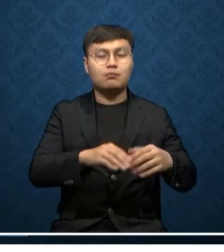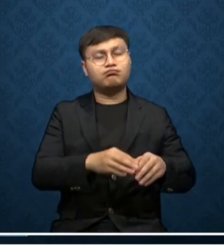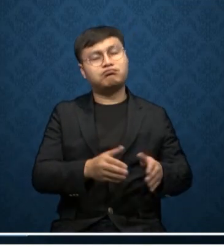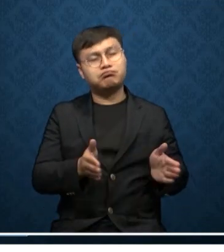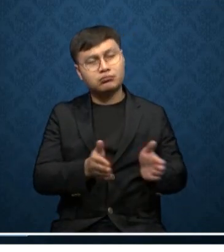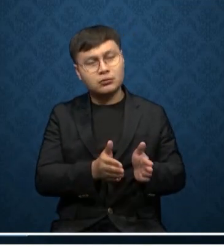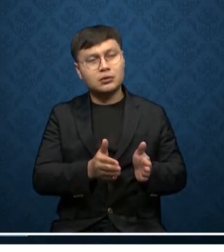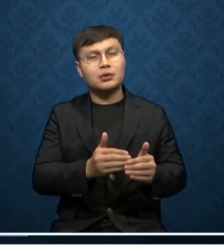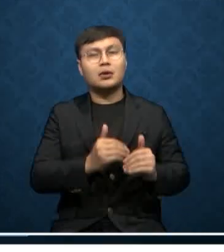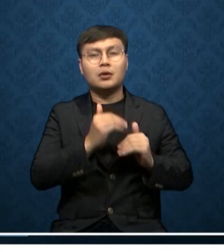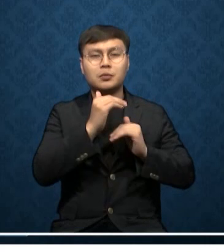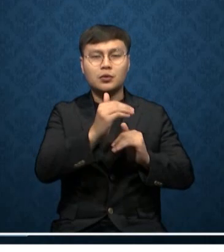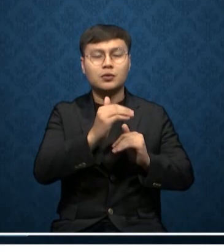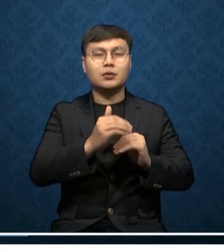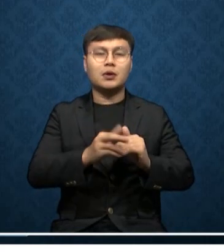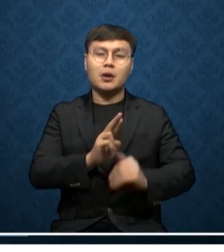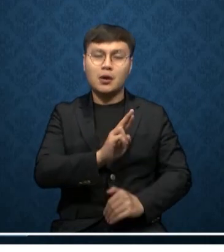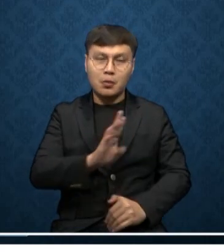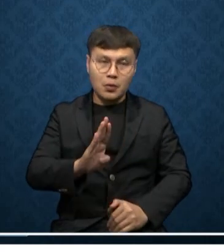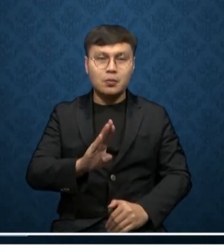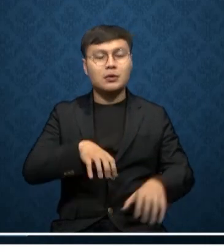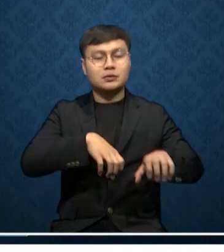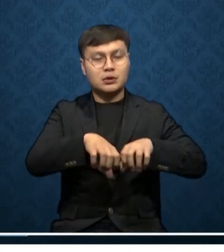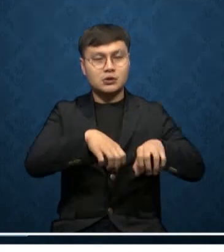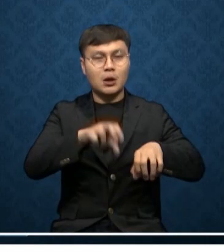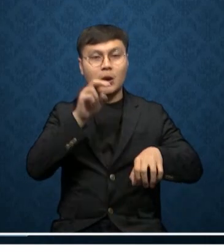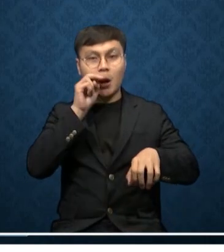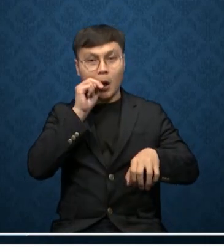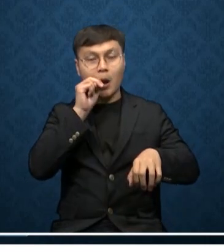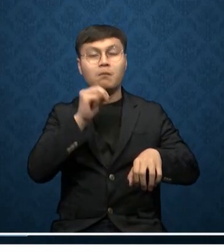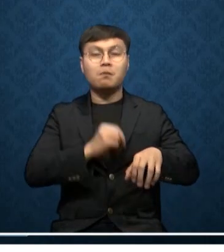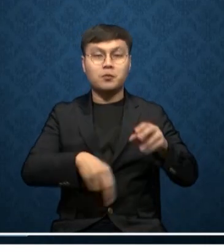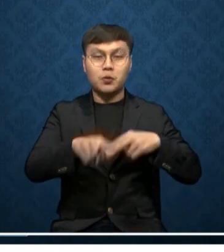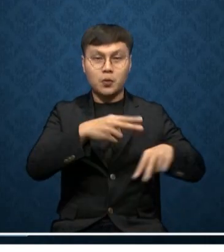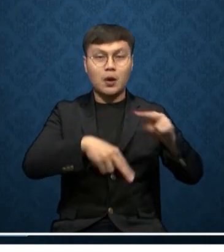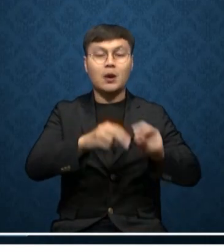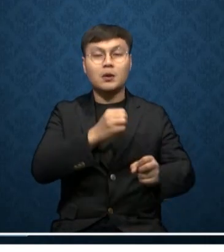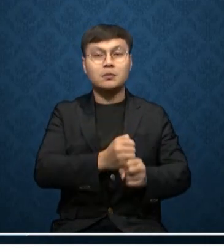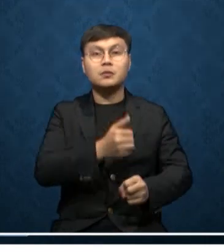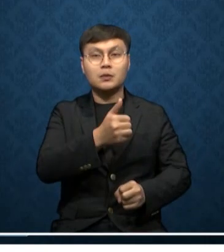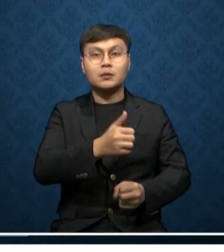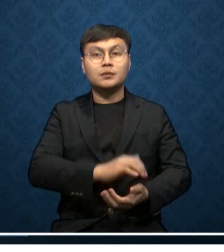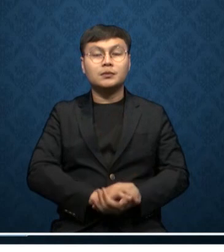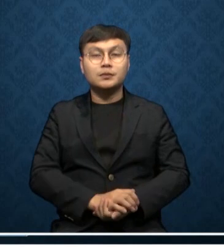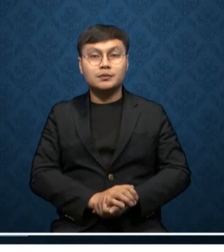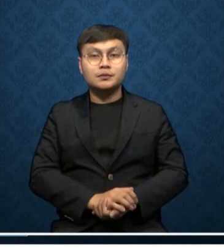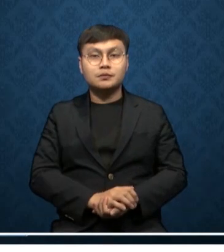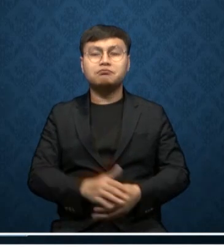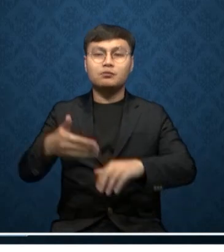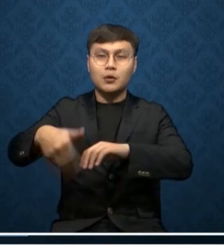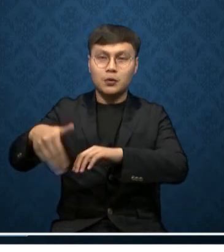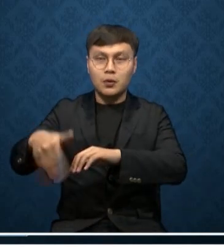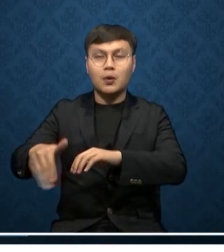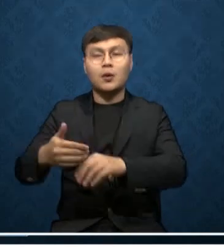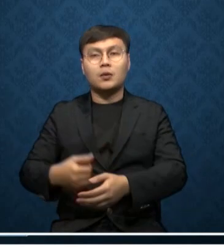จำกัดในการที่จะสร้างระบบในการจะบริหารจัดการน้ำอย่างสามารถควบคุมได้เฉพาะยิ่งแหล่งน้ำต้นทุนแต่นอกเขตชลปทาน